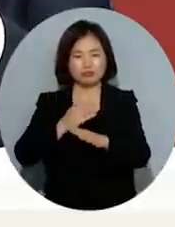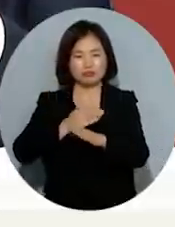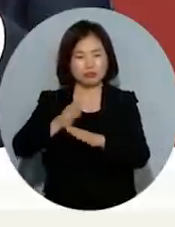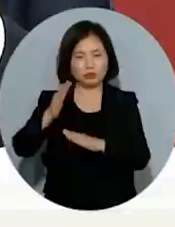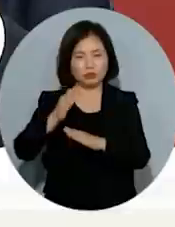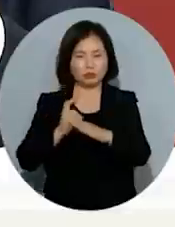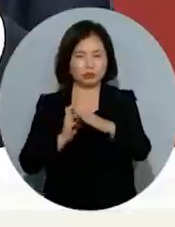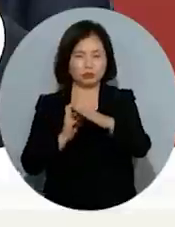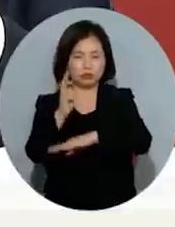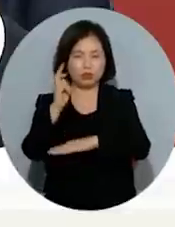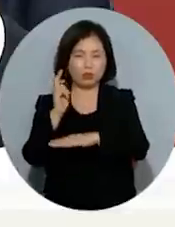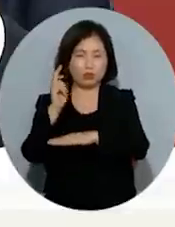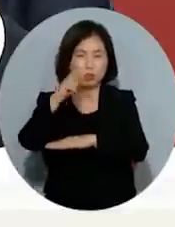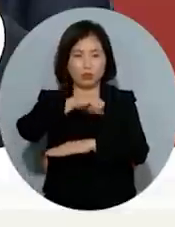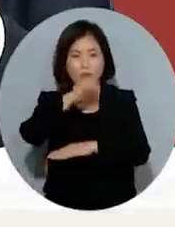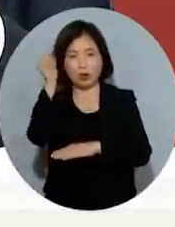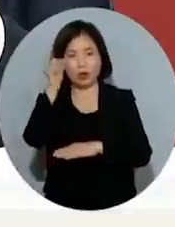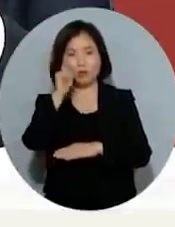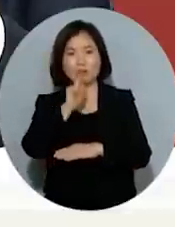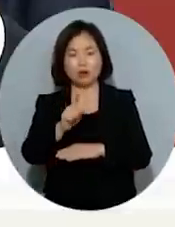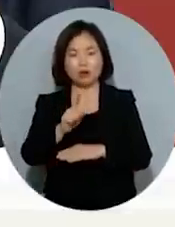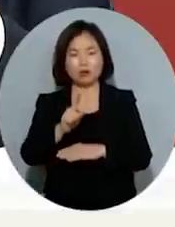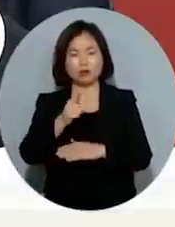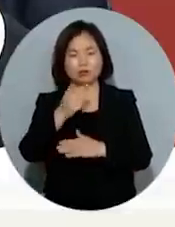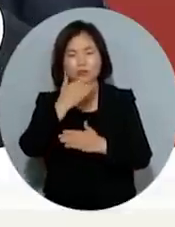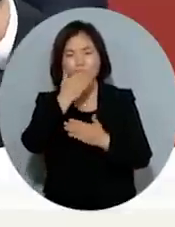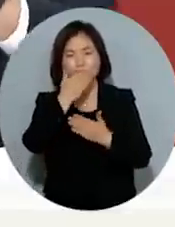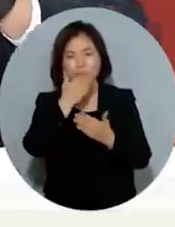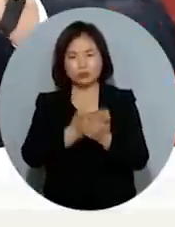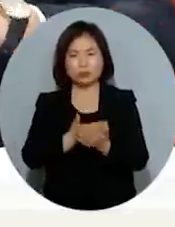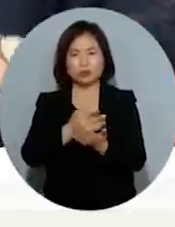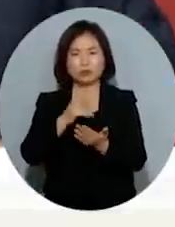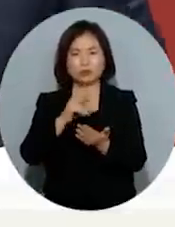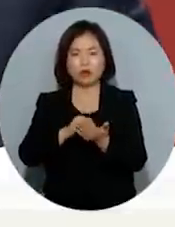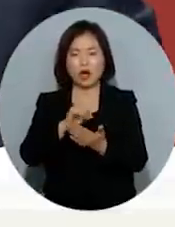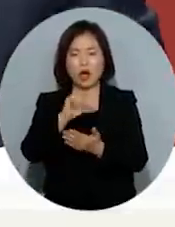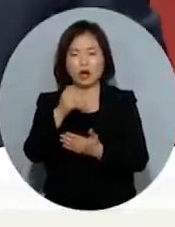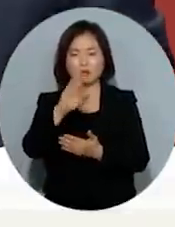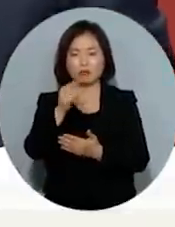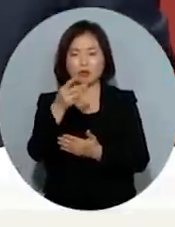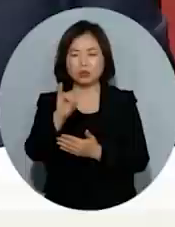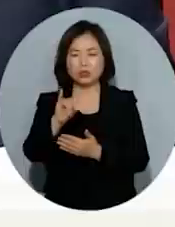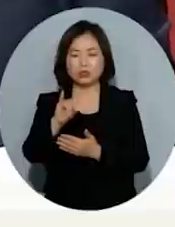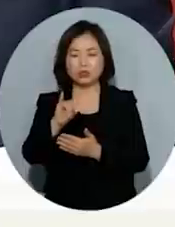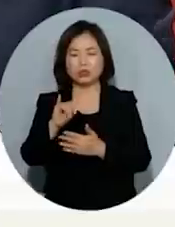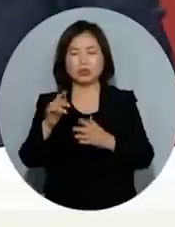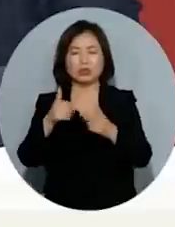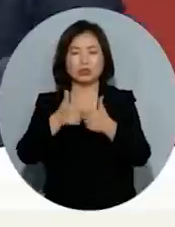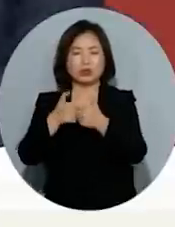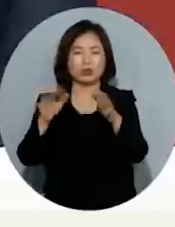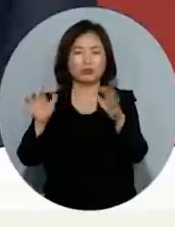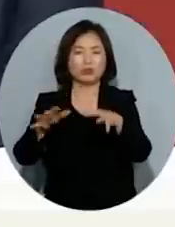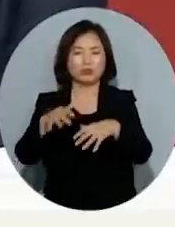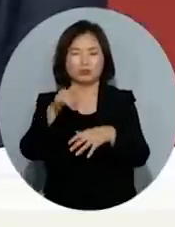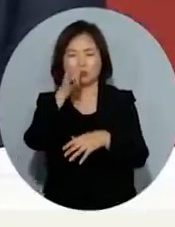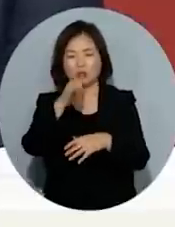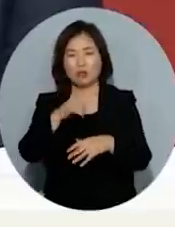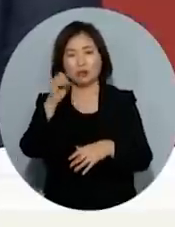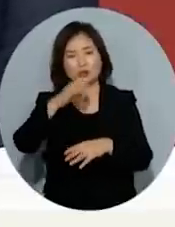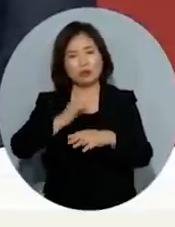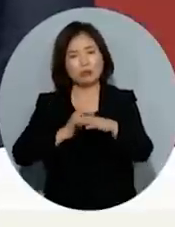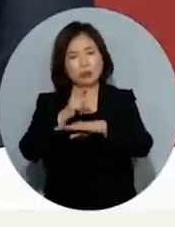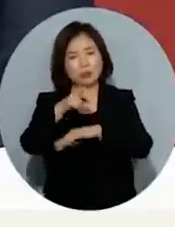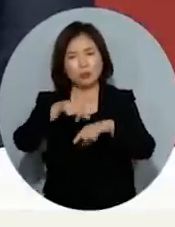발사 성공을 했다는 것은 그게 얼마나 중대한 사태가 되었으면 안보리 소집 요구까지 했겠습니까? 그냥 발사가